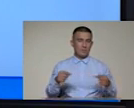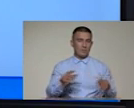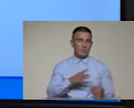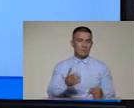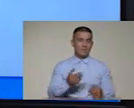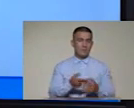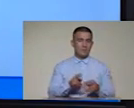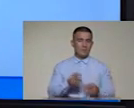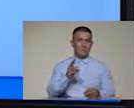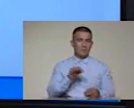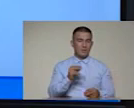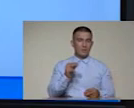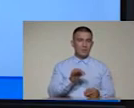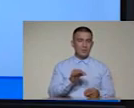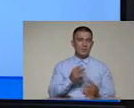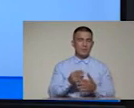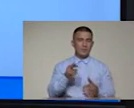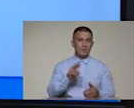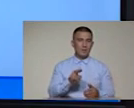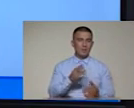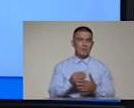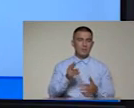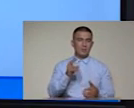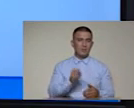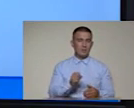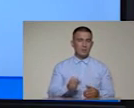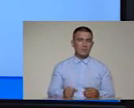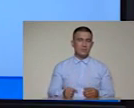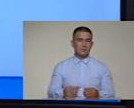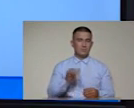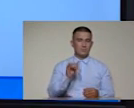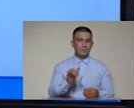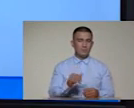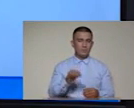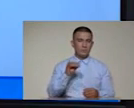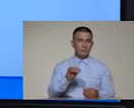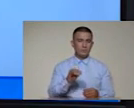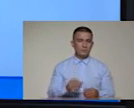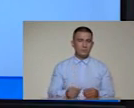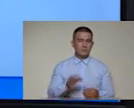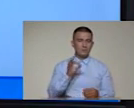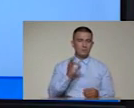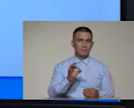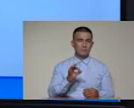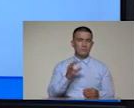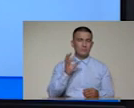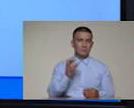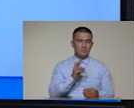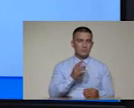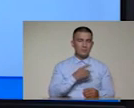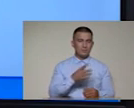mi, chi, a, ya, da, u, yu, oq,